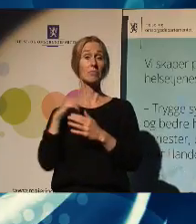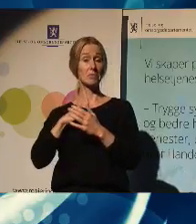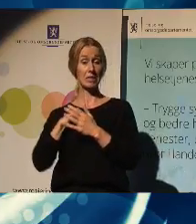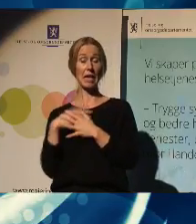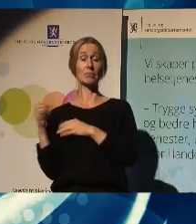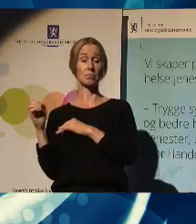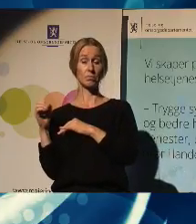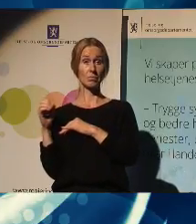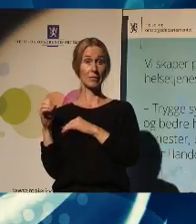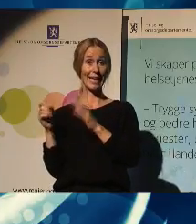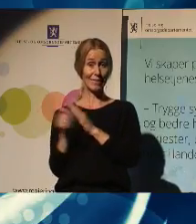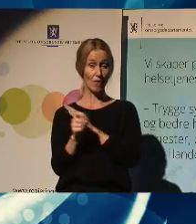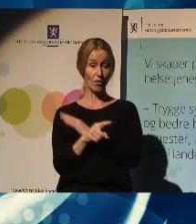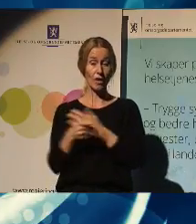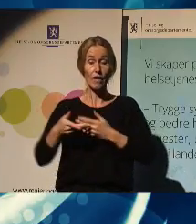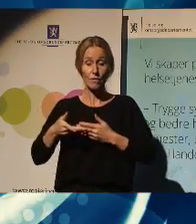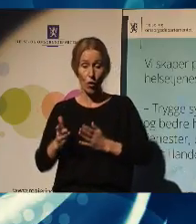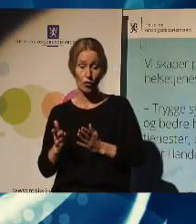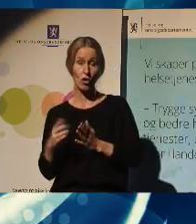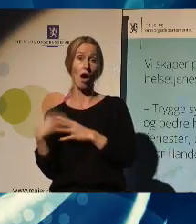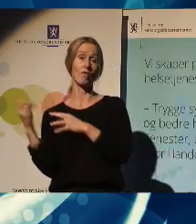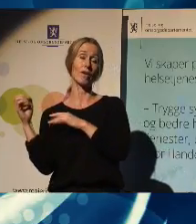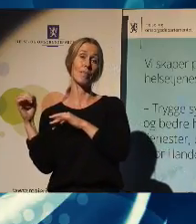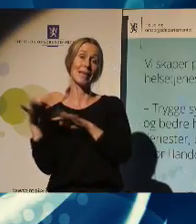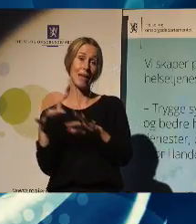innvandrer født av migrantforeldre.